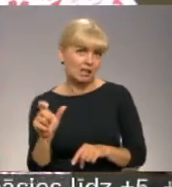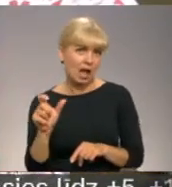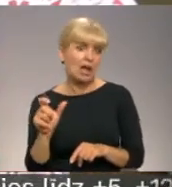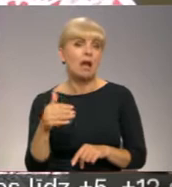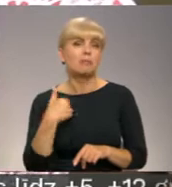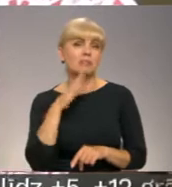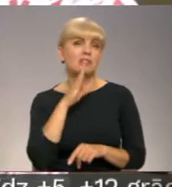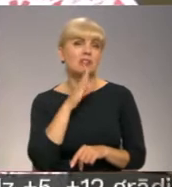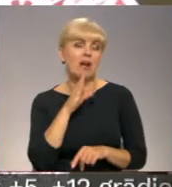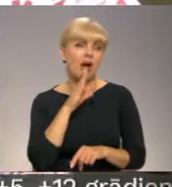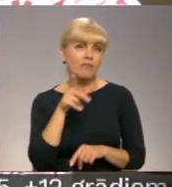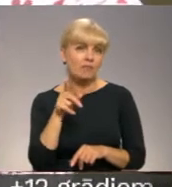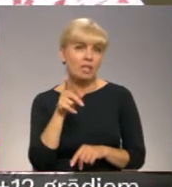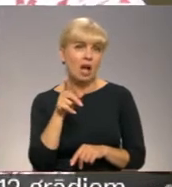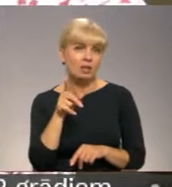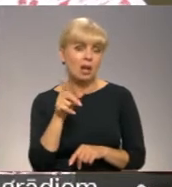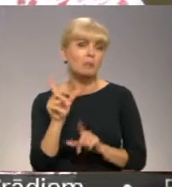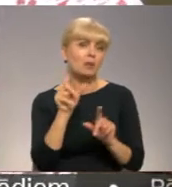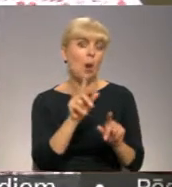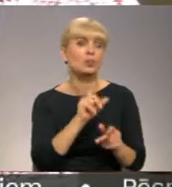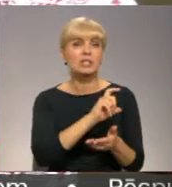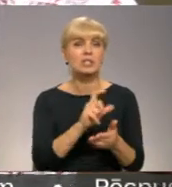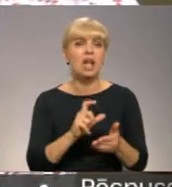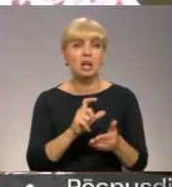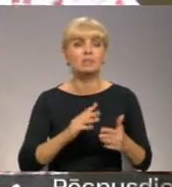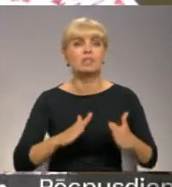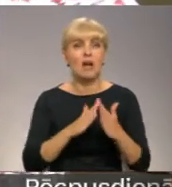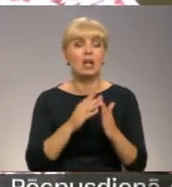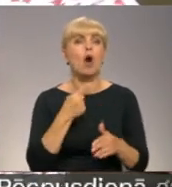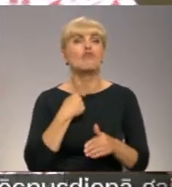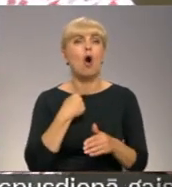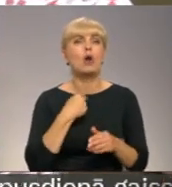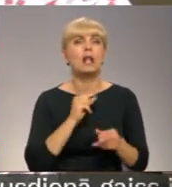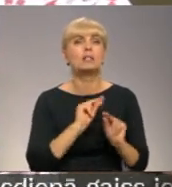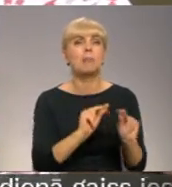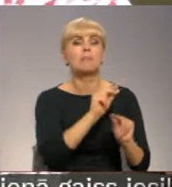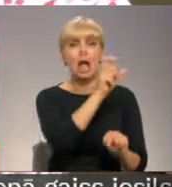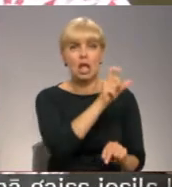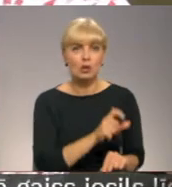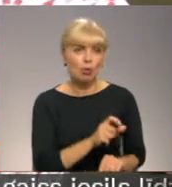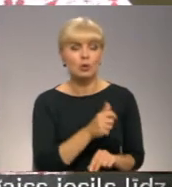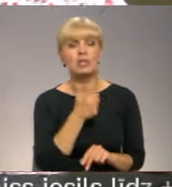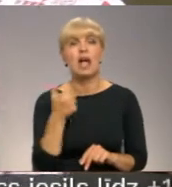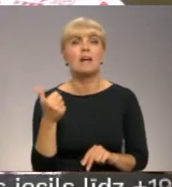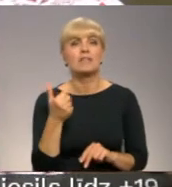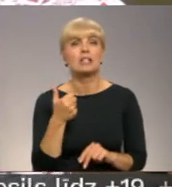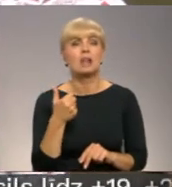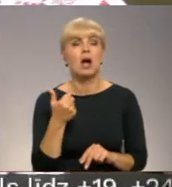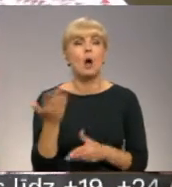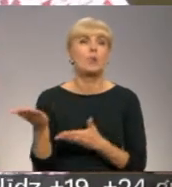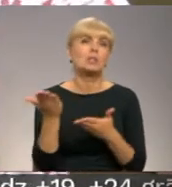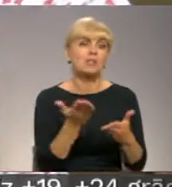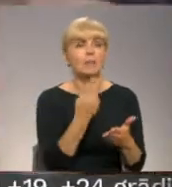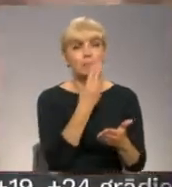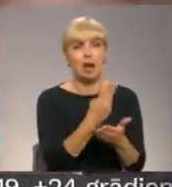īra sieviete, brauks ar mums uz dziesmu svētkiem, kas mums ir vokālais pedagogs, un mēs viņu uzaicinājām parādīt